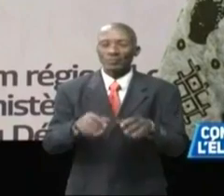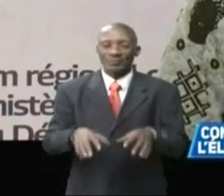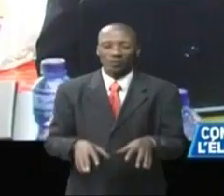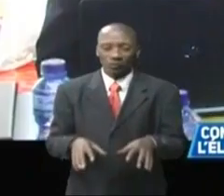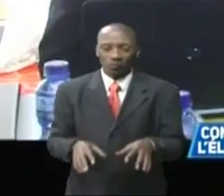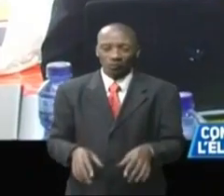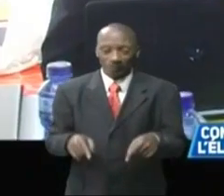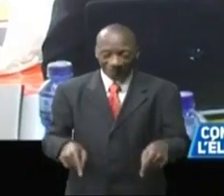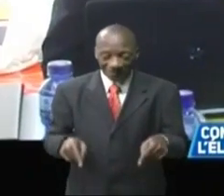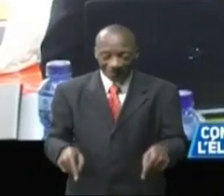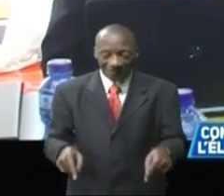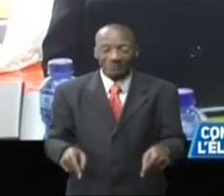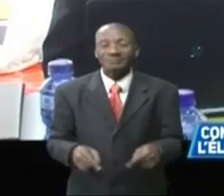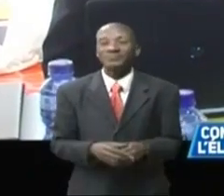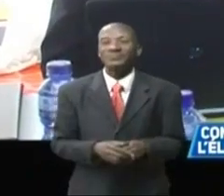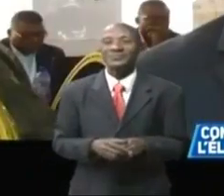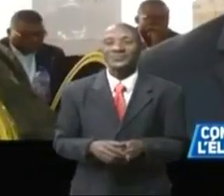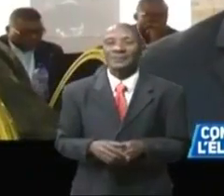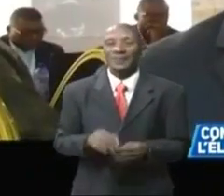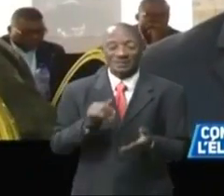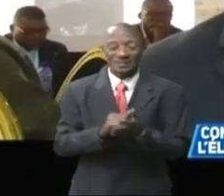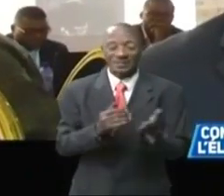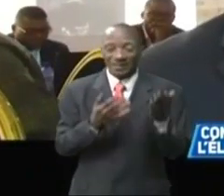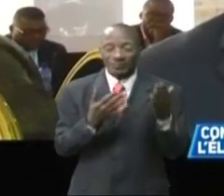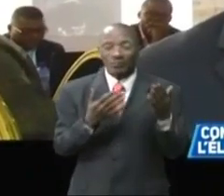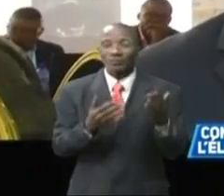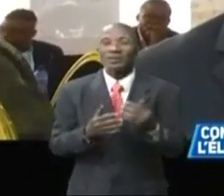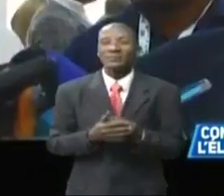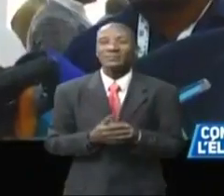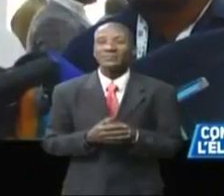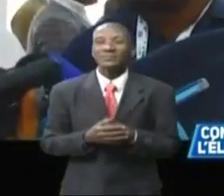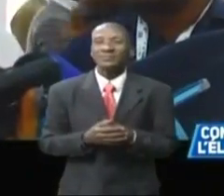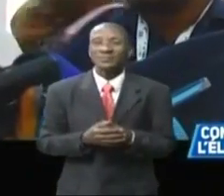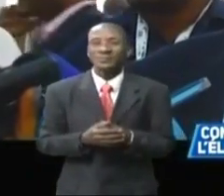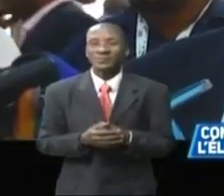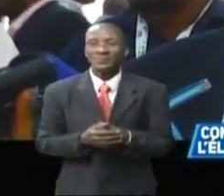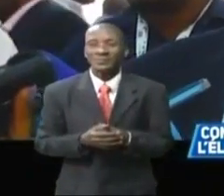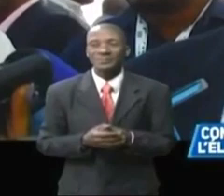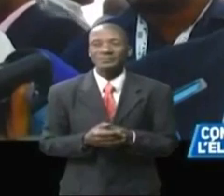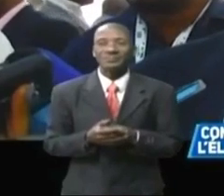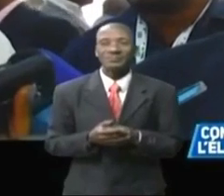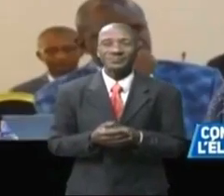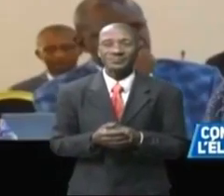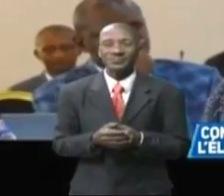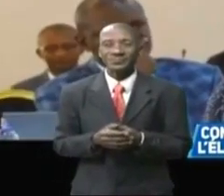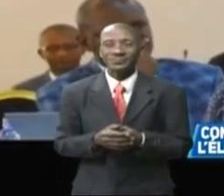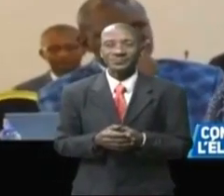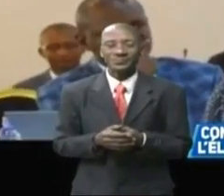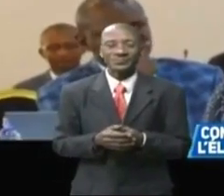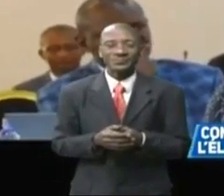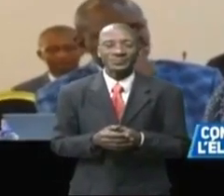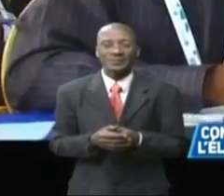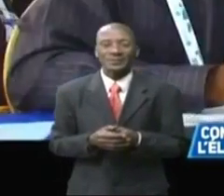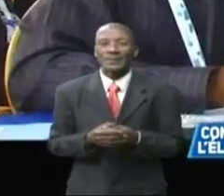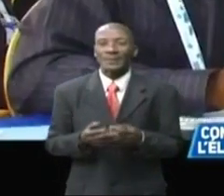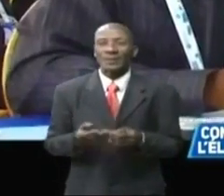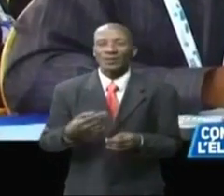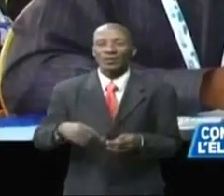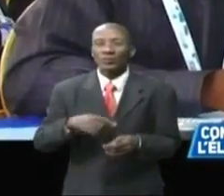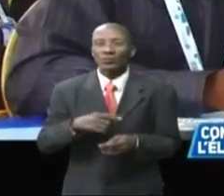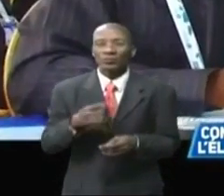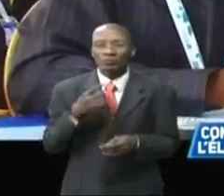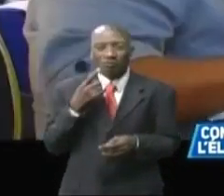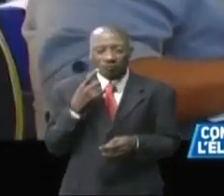l'adapter pour les autres États de la sous-région. Nous venons de lancer ces forums pour que les uns et les autres s'expriment et voir comment formuler